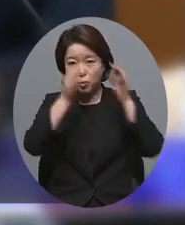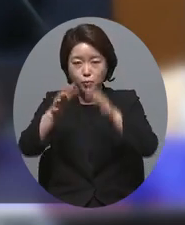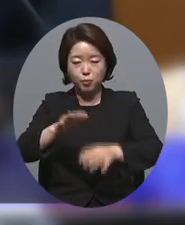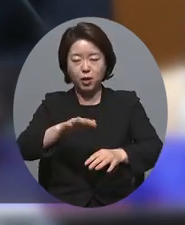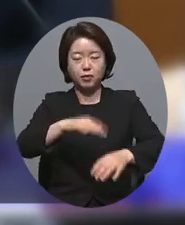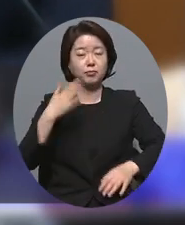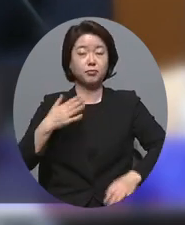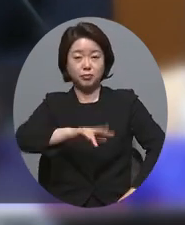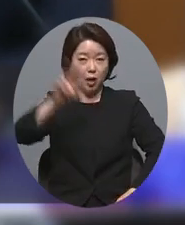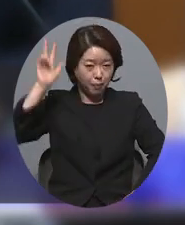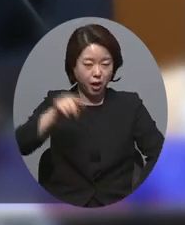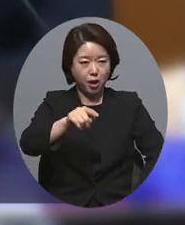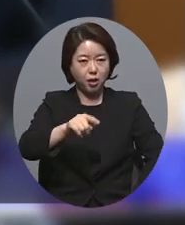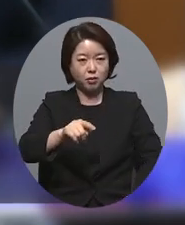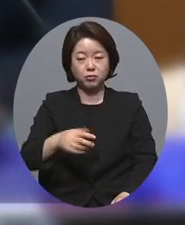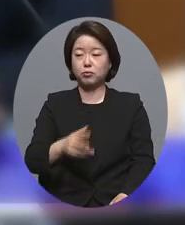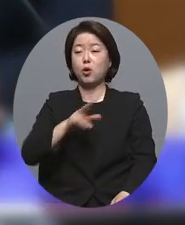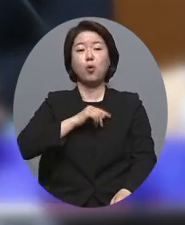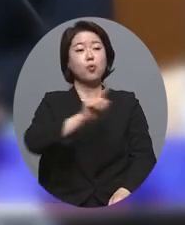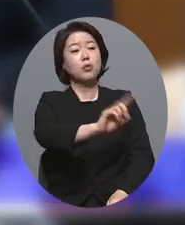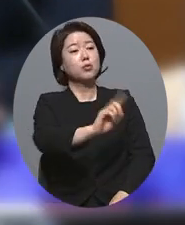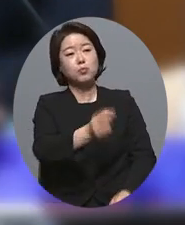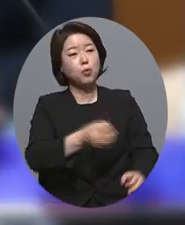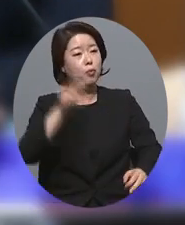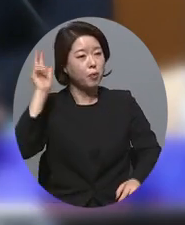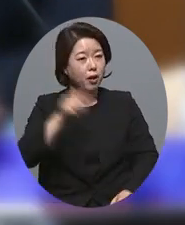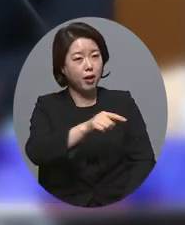거시겠습니까? 거시는 거 좋아하시잖아요.